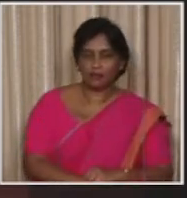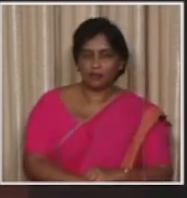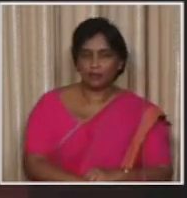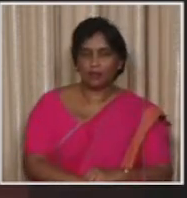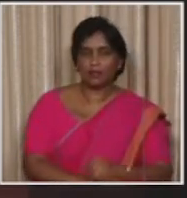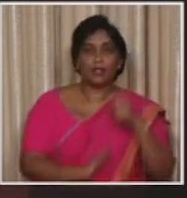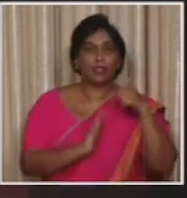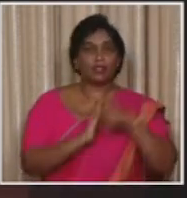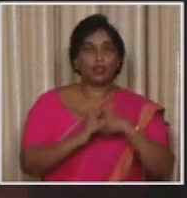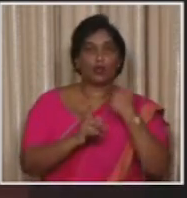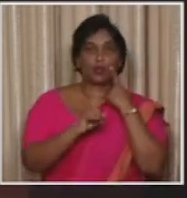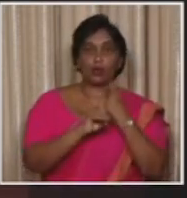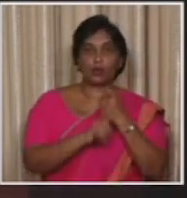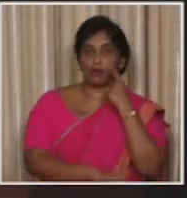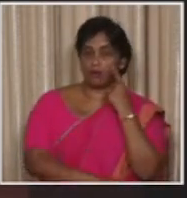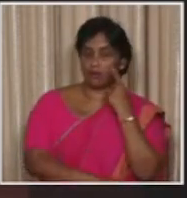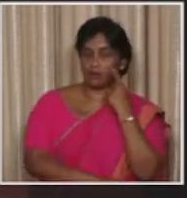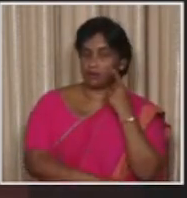දකුණු කොරියාව,